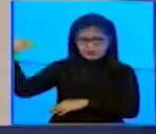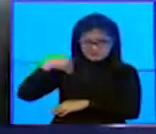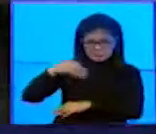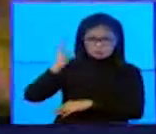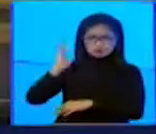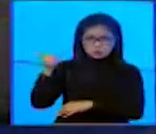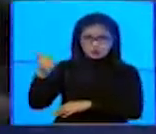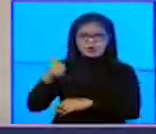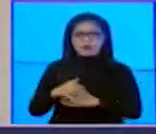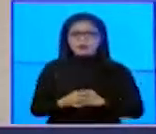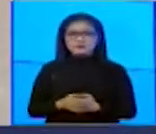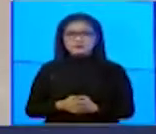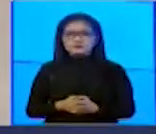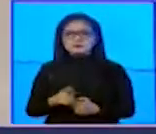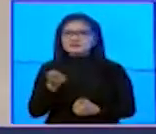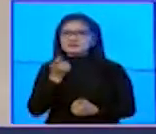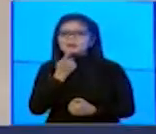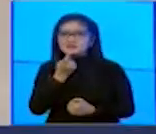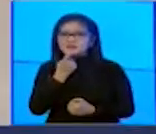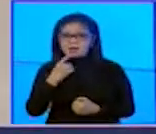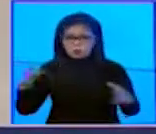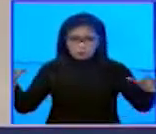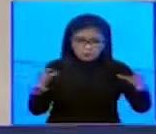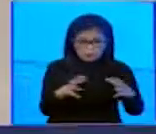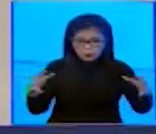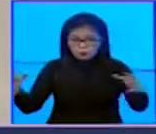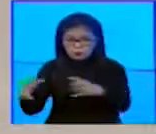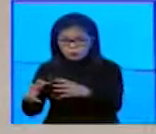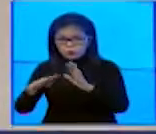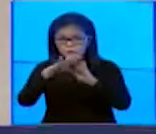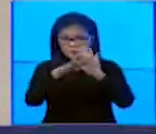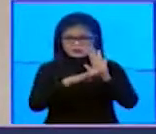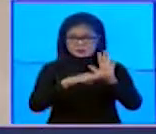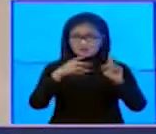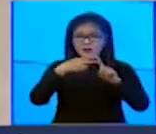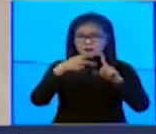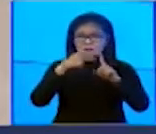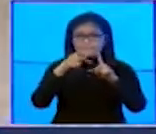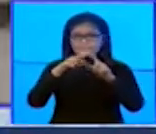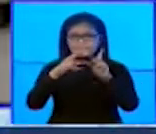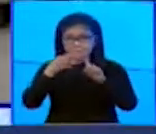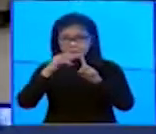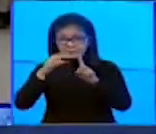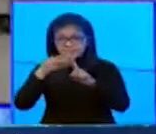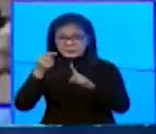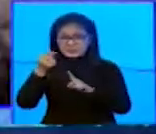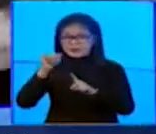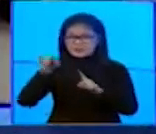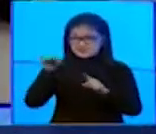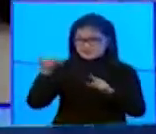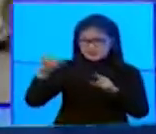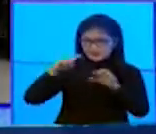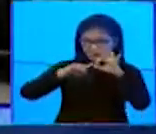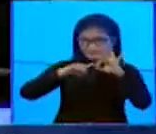Polda Metro Jaya terkait kerumunan yang ditimbulkan dalam acara kedatangan Habib Rizieq kemudian juga acara pernikahan putrinya